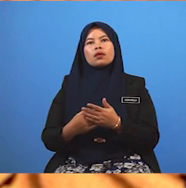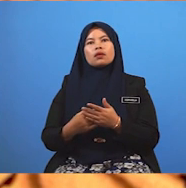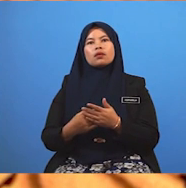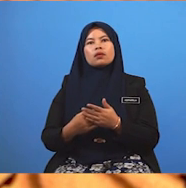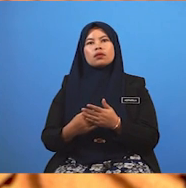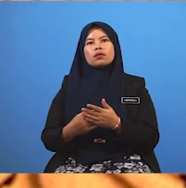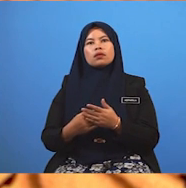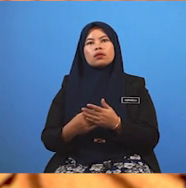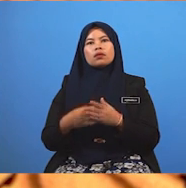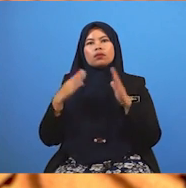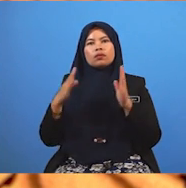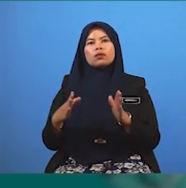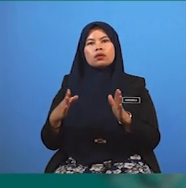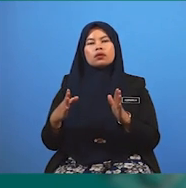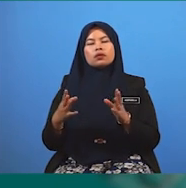beriman.